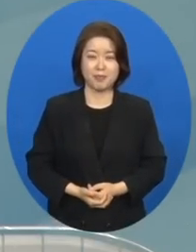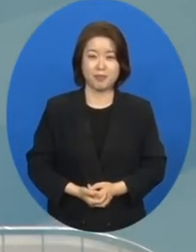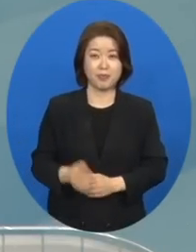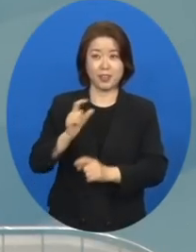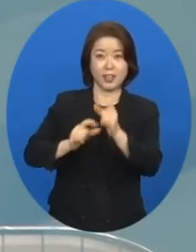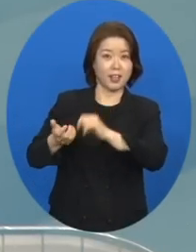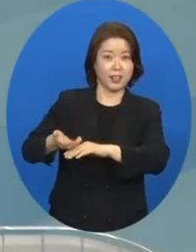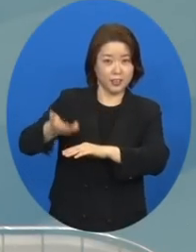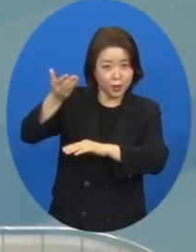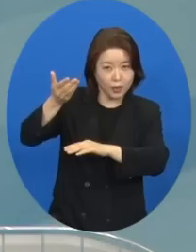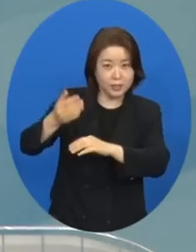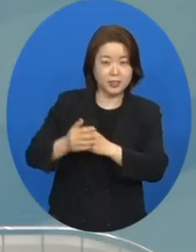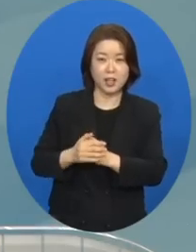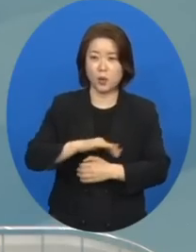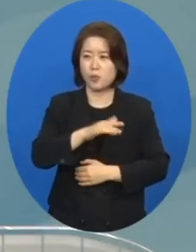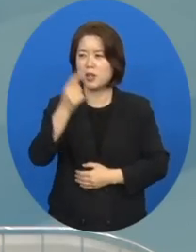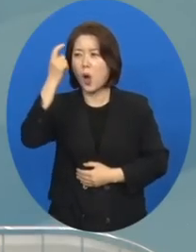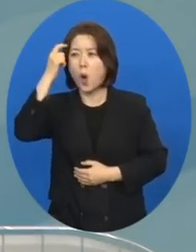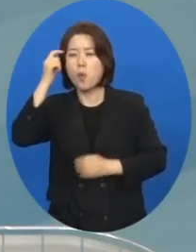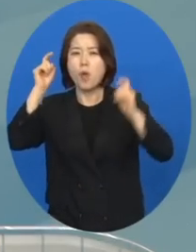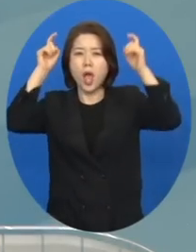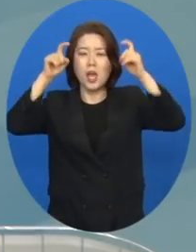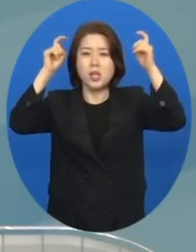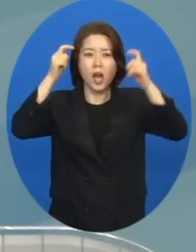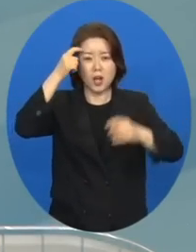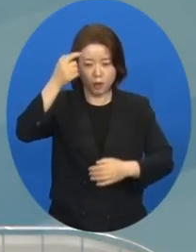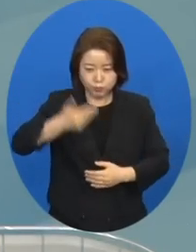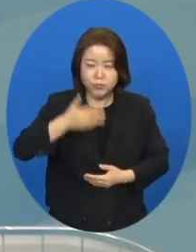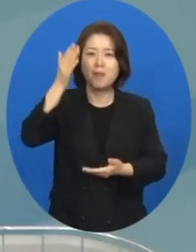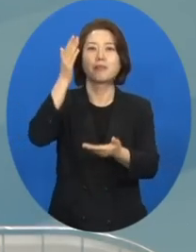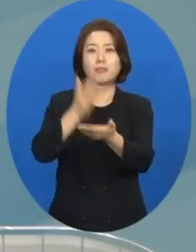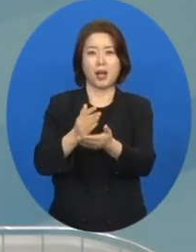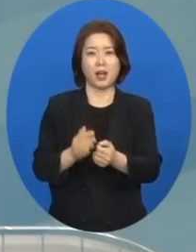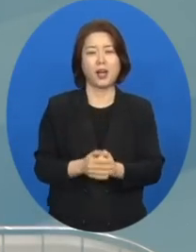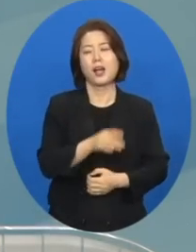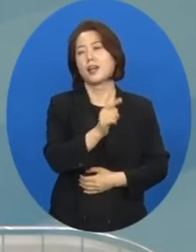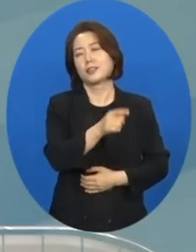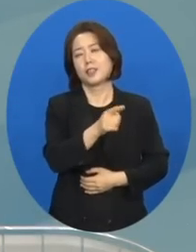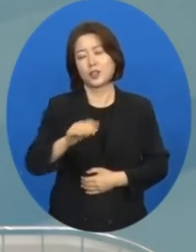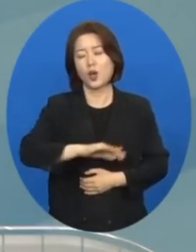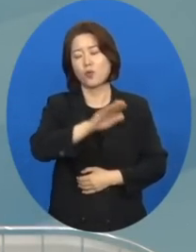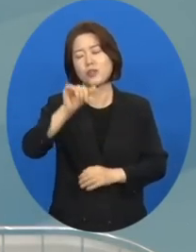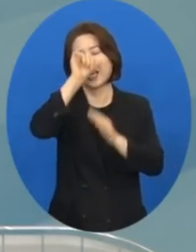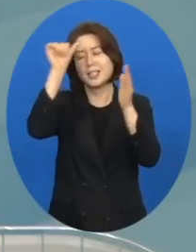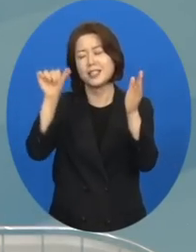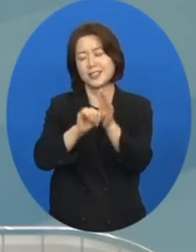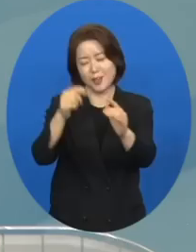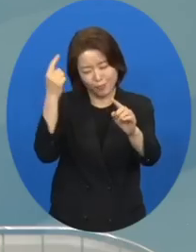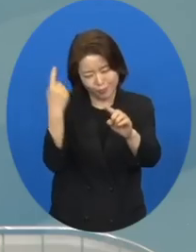더 이상 아 우리가 왜 양이 냐고 묻지 마십시오 저게 우리의 인생입니다